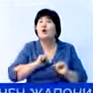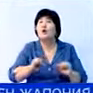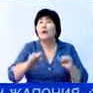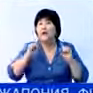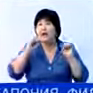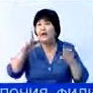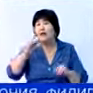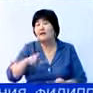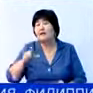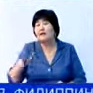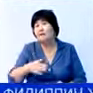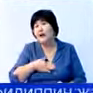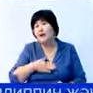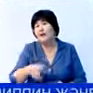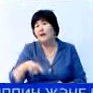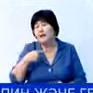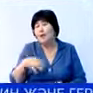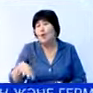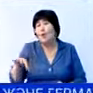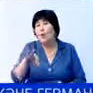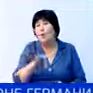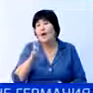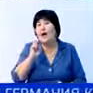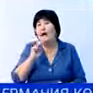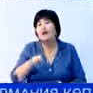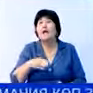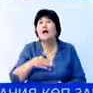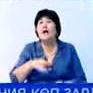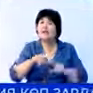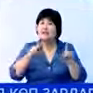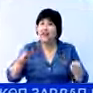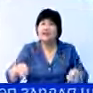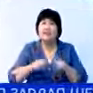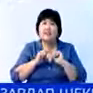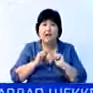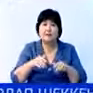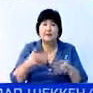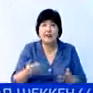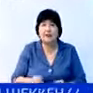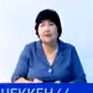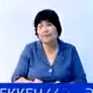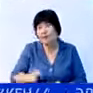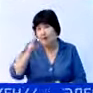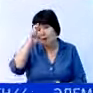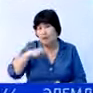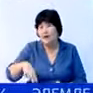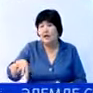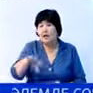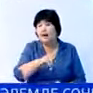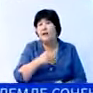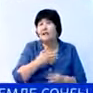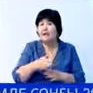танылған азаматтарға алғысын айтып, облыс әкімінің алғыс хатын табыстады. Мемлекетіміз барлық